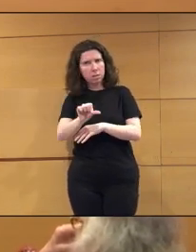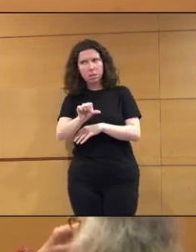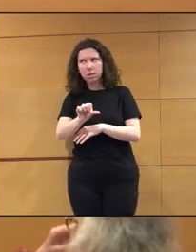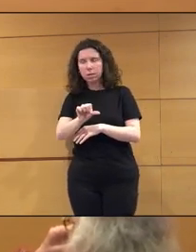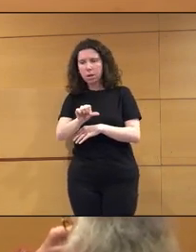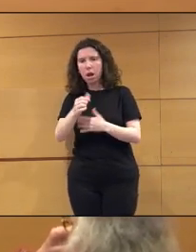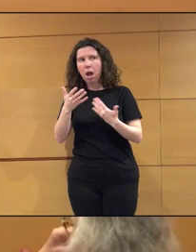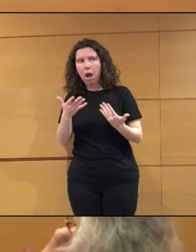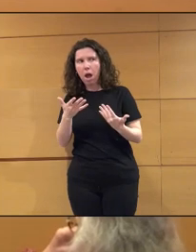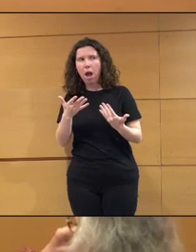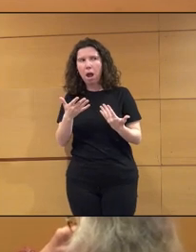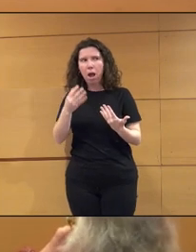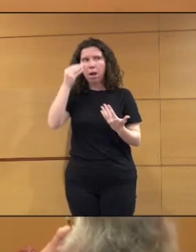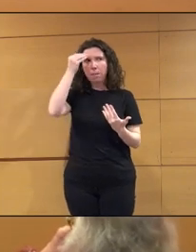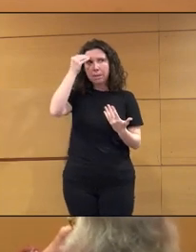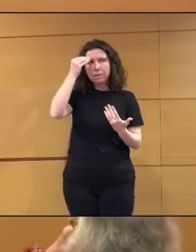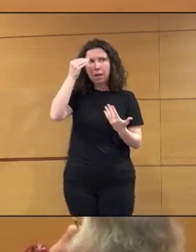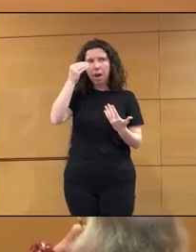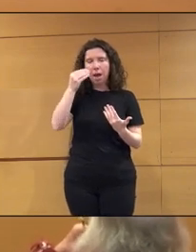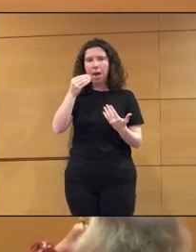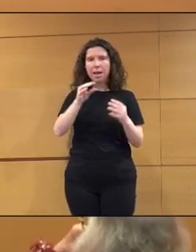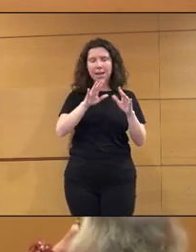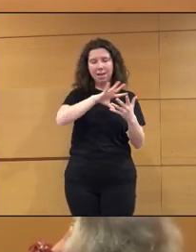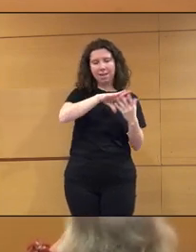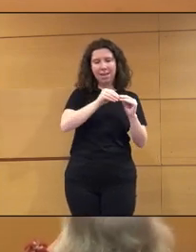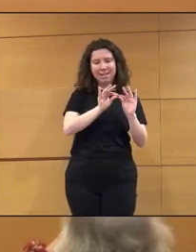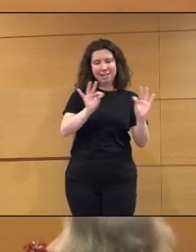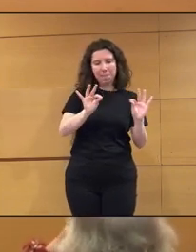il·lustrant amb la comunicació clara, és fantàstic.